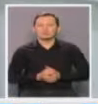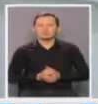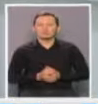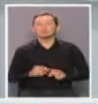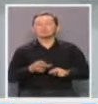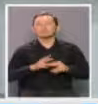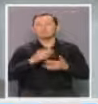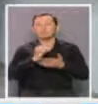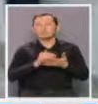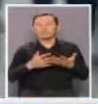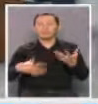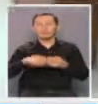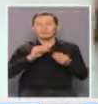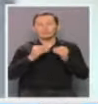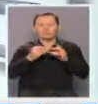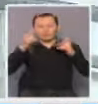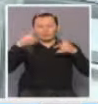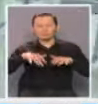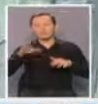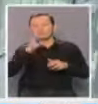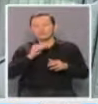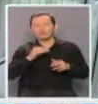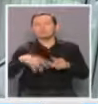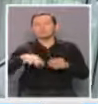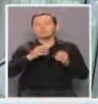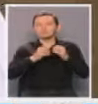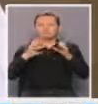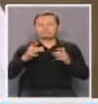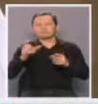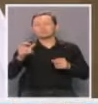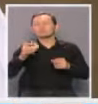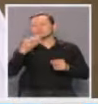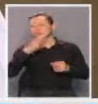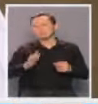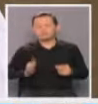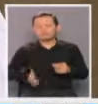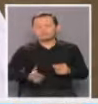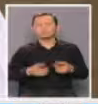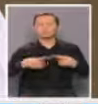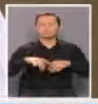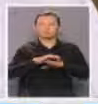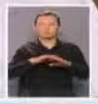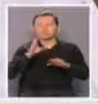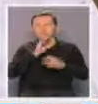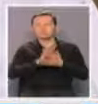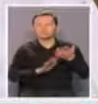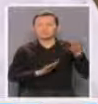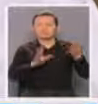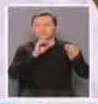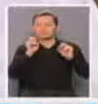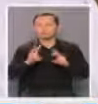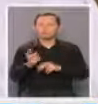Пилотный проект позволит решить правовые проблемы физических и юридических лиц. Любой человек, прежде чем подать заявление в суд, может